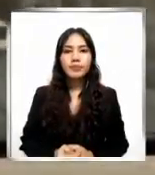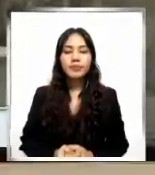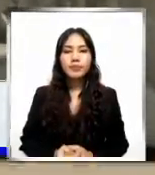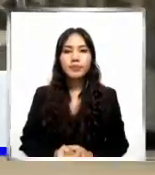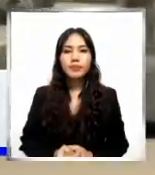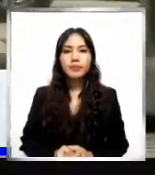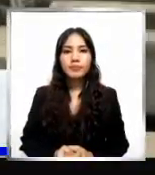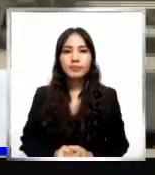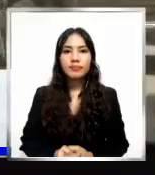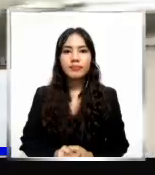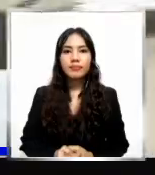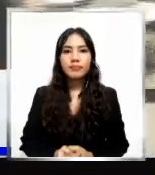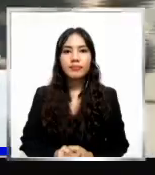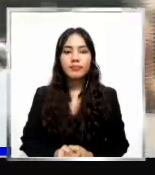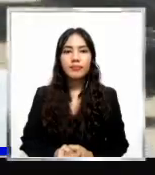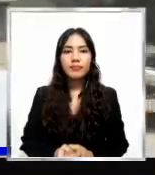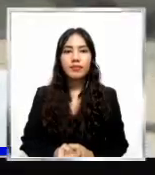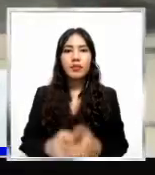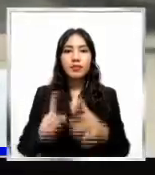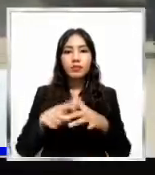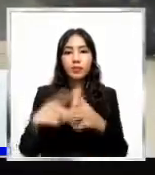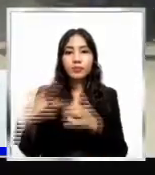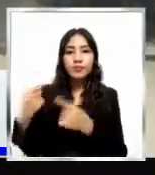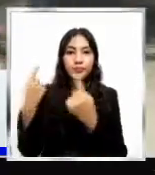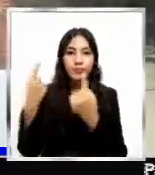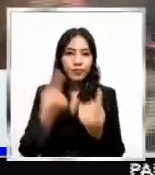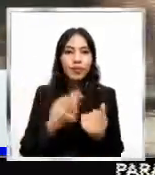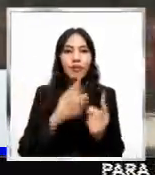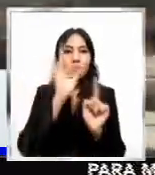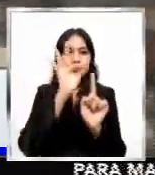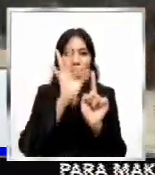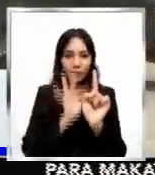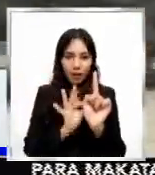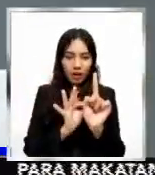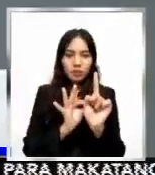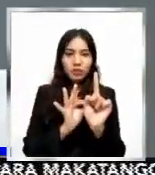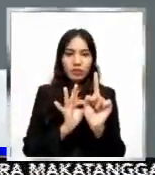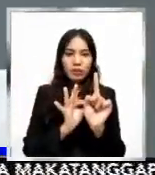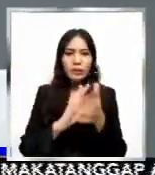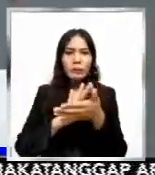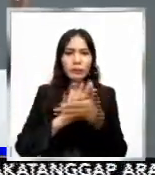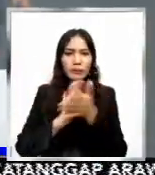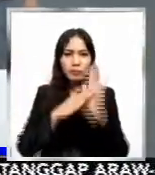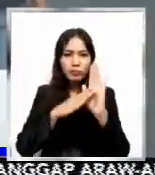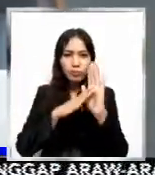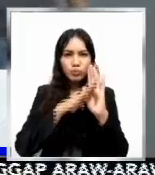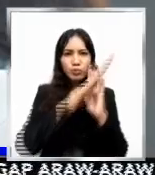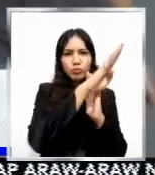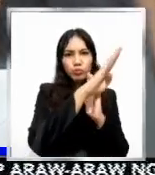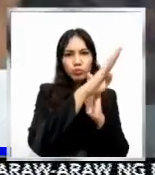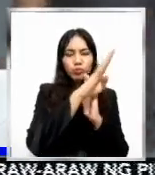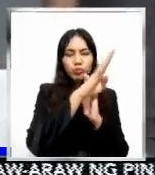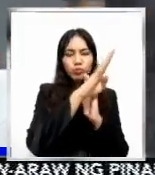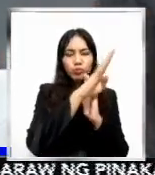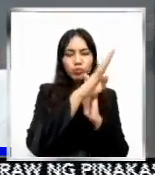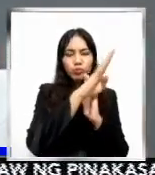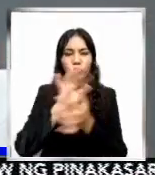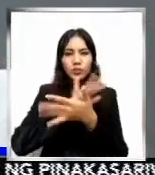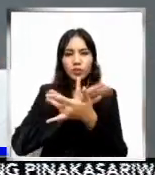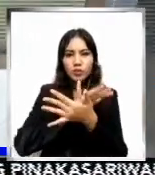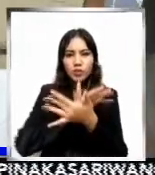Mula nang pumasok ang Pebrero, bigla raw tumalon ang kaso ng COVID-19 sa Navotas. Mula sa 33 noong ikatlo ng